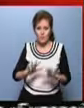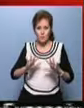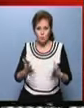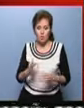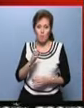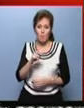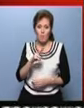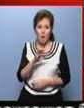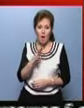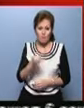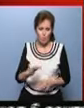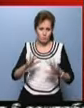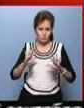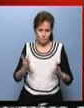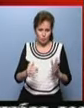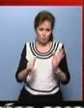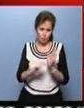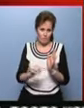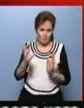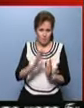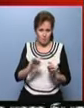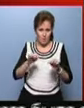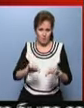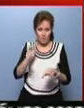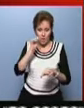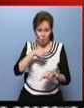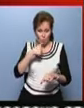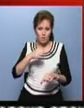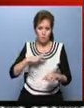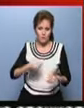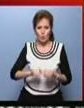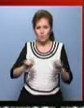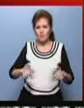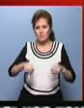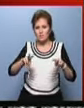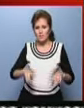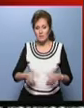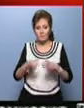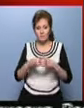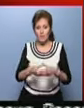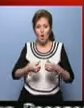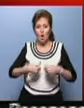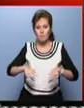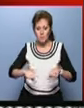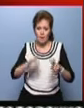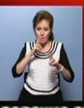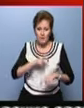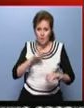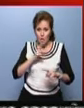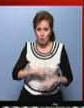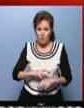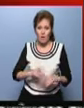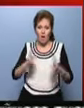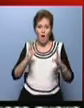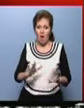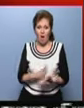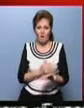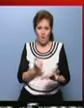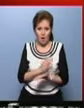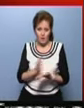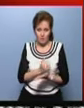напомню, произошел 6 сентября этого года, после чего и была создана специальная комиссия. Расследование аварийного пуска булавы в настоящее